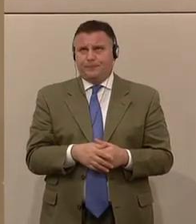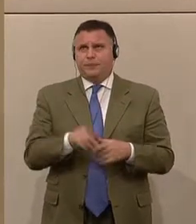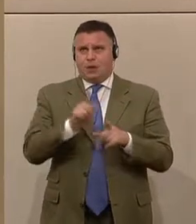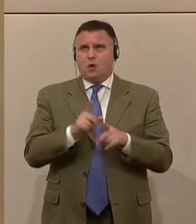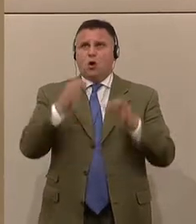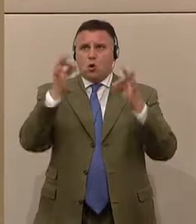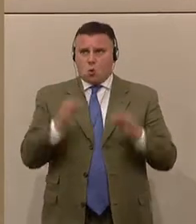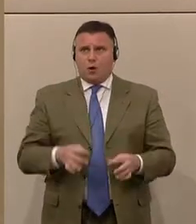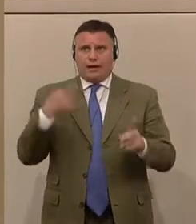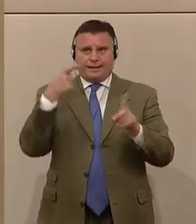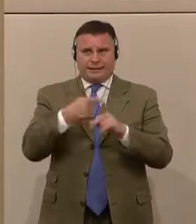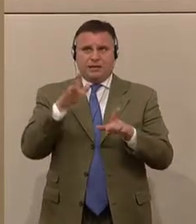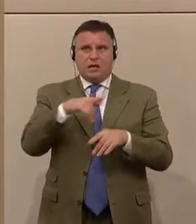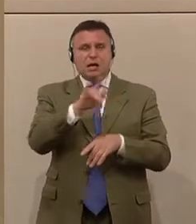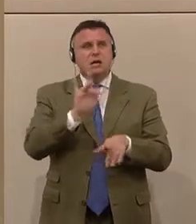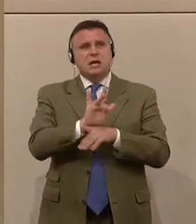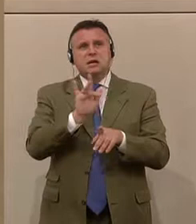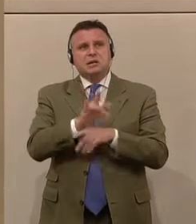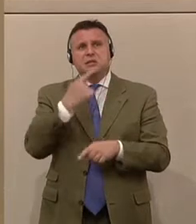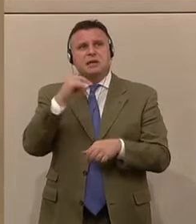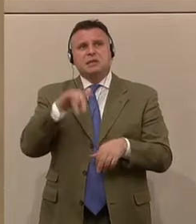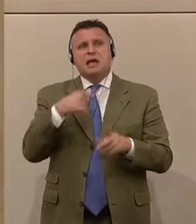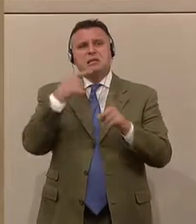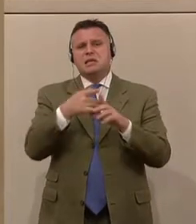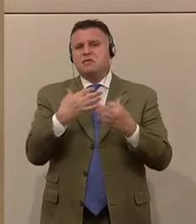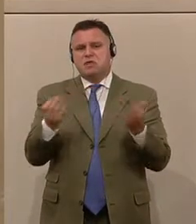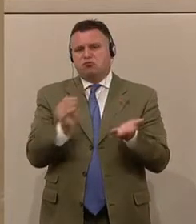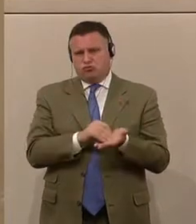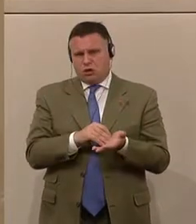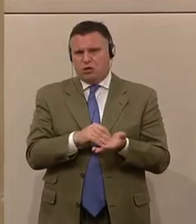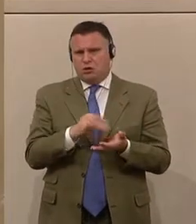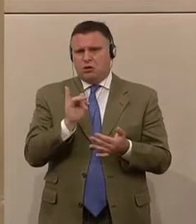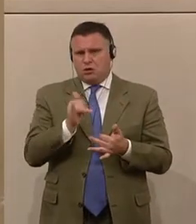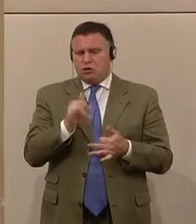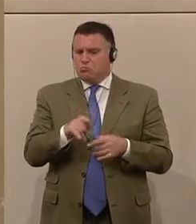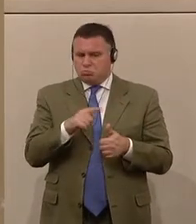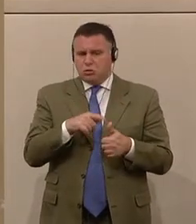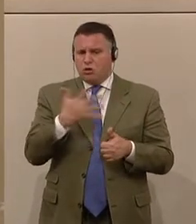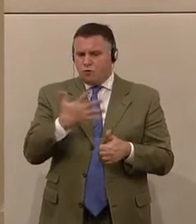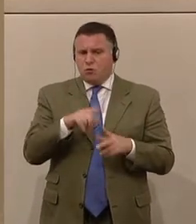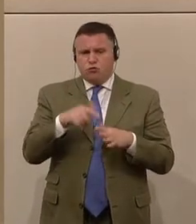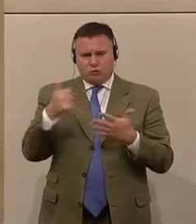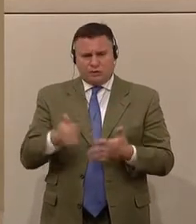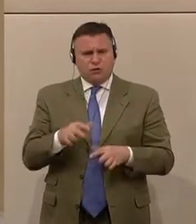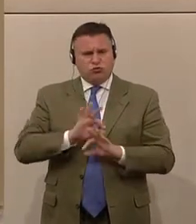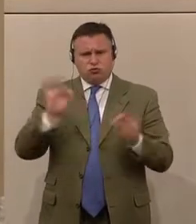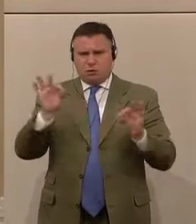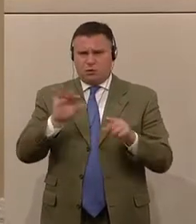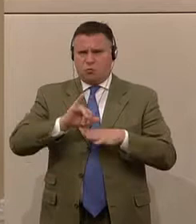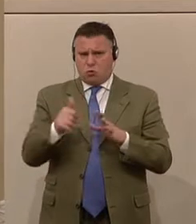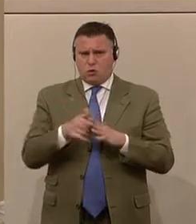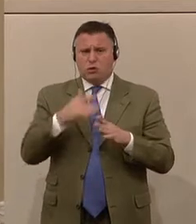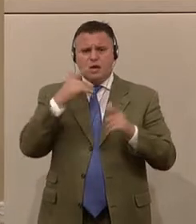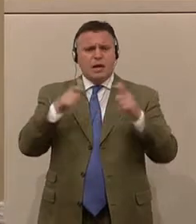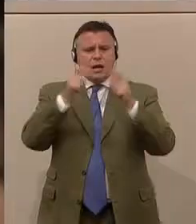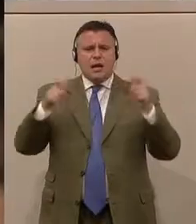Ziele vorhanden, denn auch das ist kritisiert worden, dass die hier nicht vorhanden sind. Unter den Leuchtturmprojekten 5 und 6 zum Beispiel der